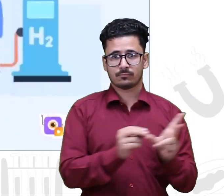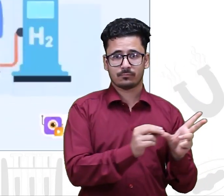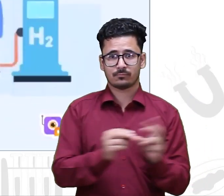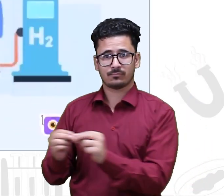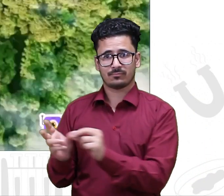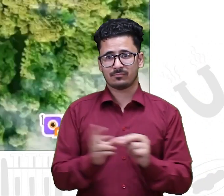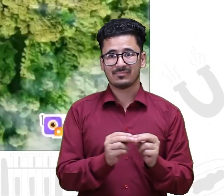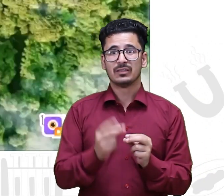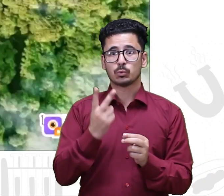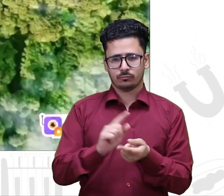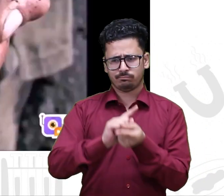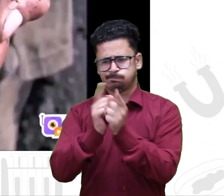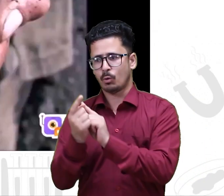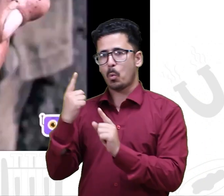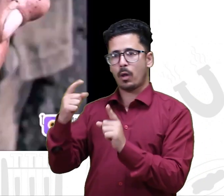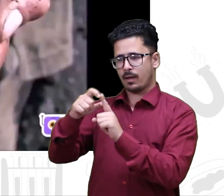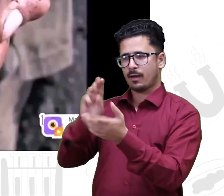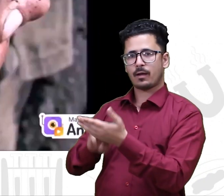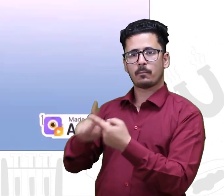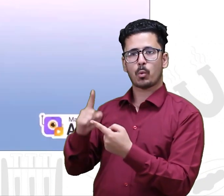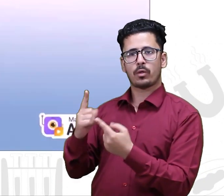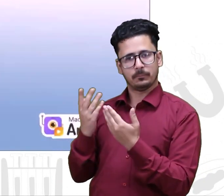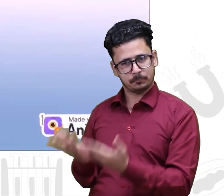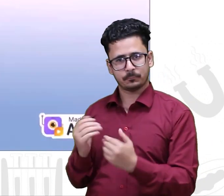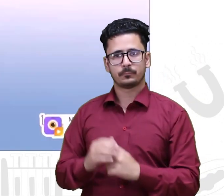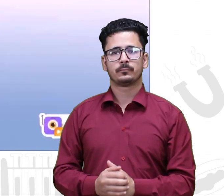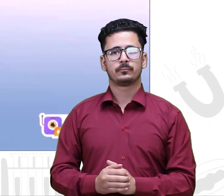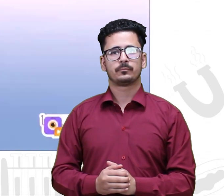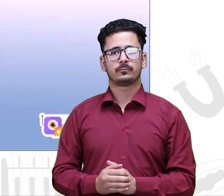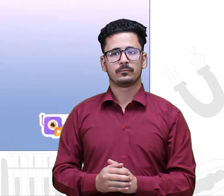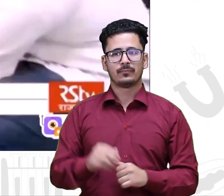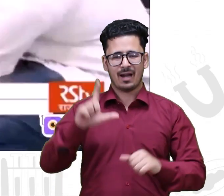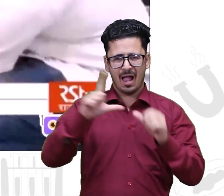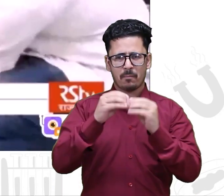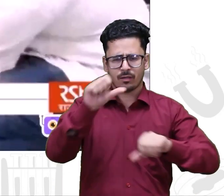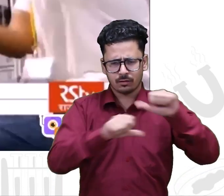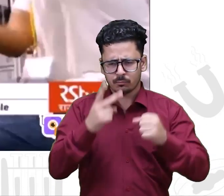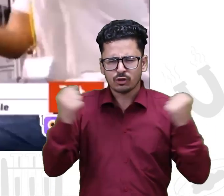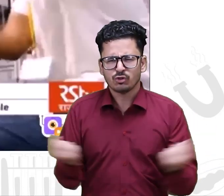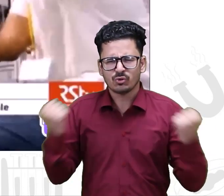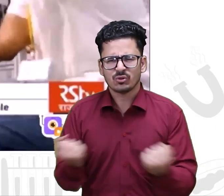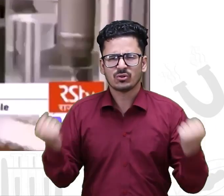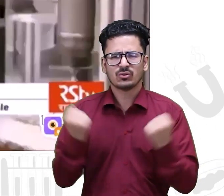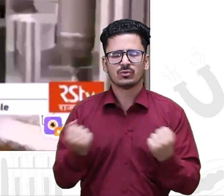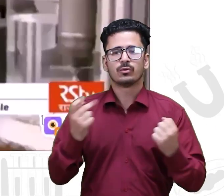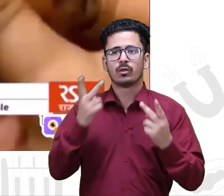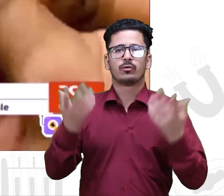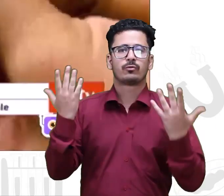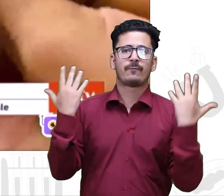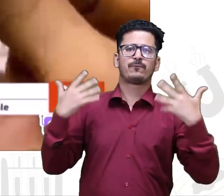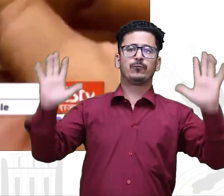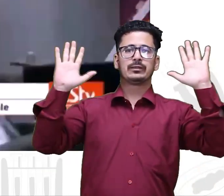मिथेनॉलचे 2 रेणू DME चा 1 रेणू तयार करतात. प्रयोगशाळा स्केल ते पायलट स्केल पर्यंतचे प्रयोग